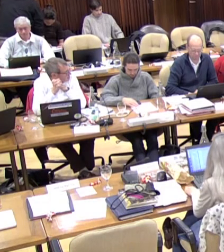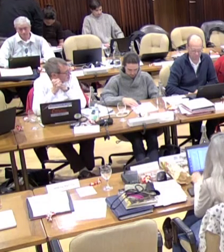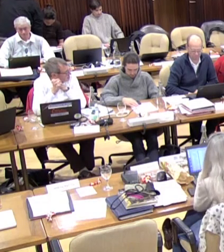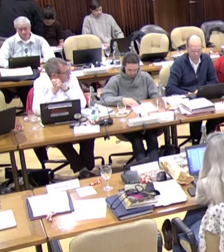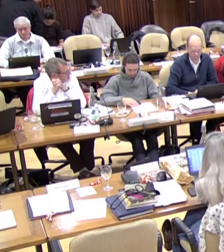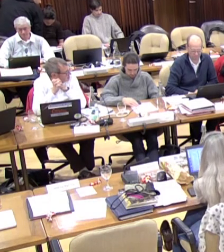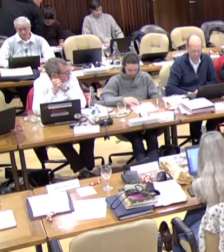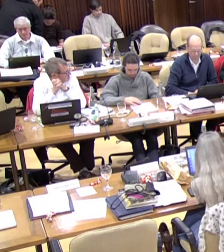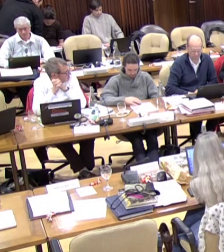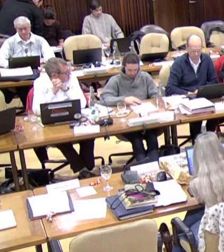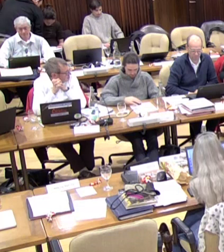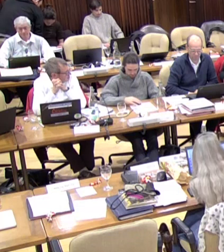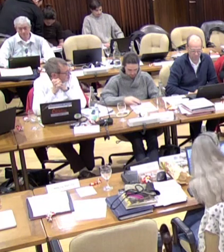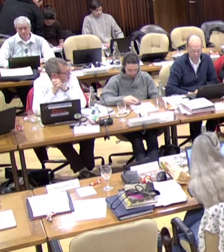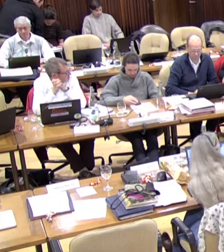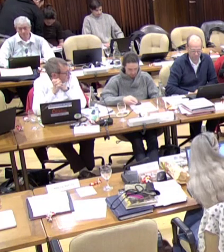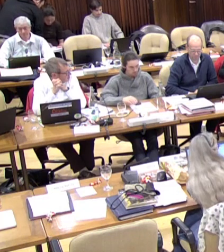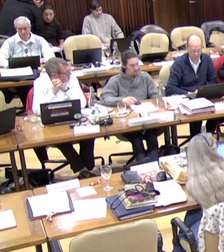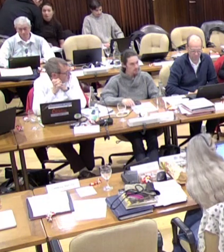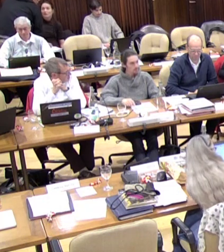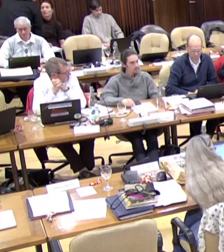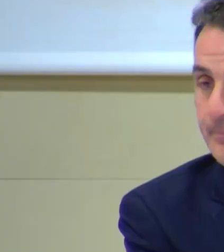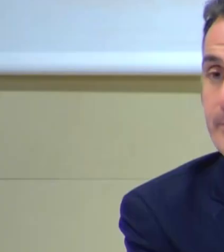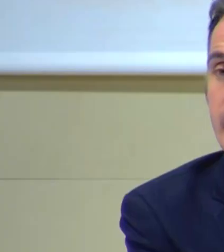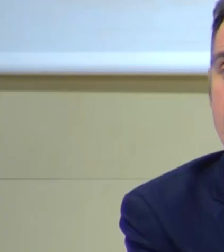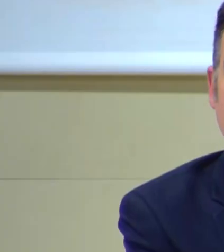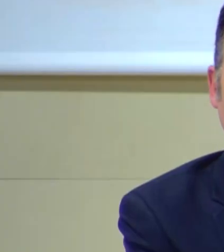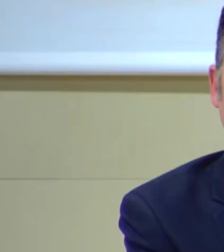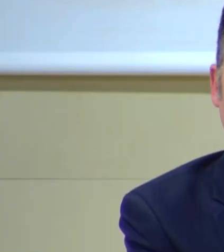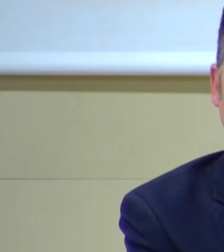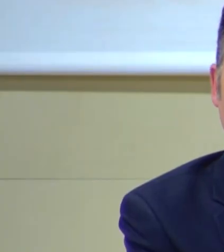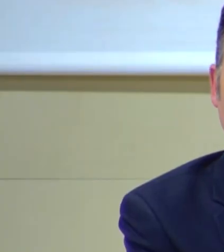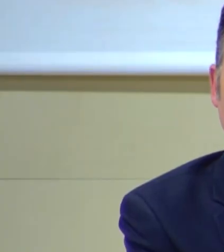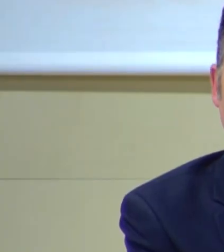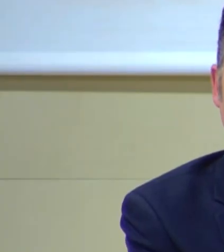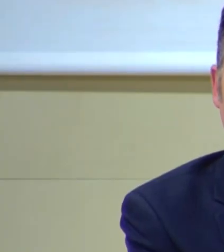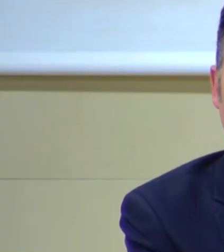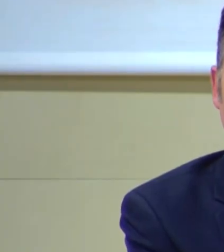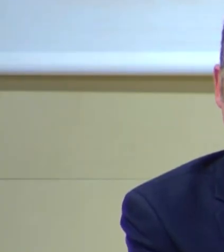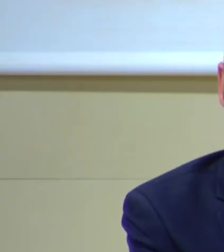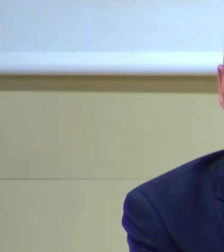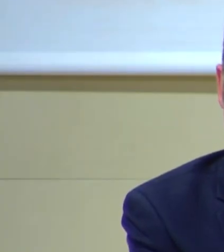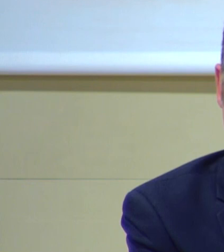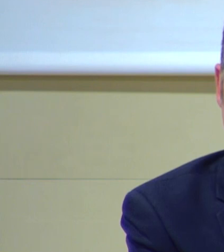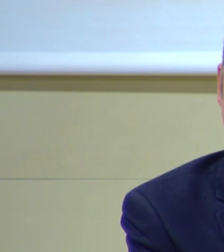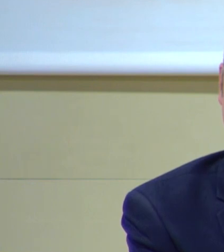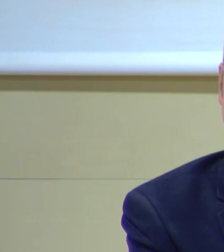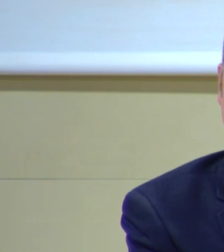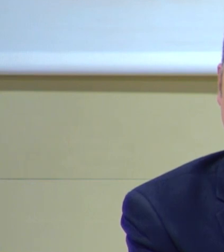ne prend pas part au vote qui s'abstient qui votent contre qui vote pour